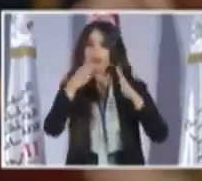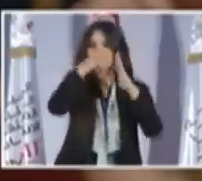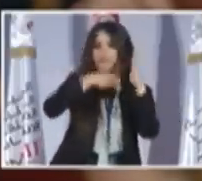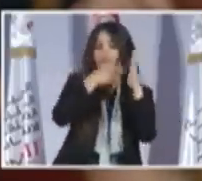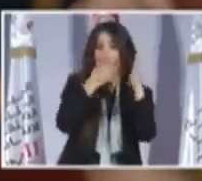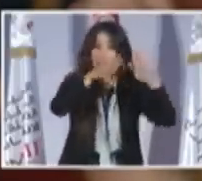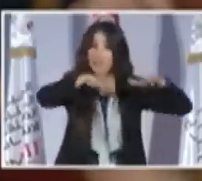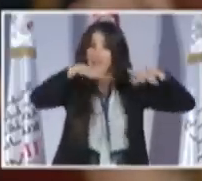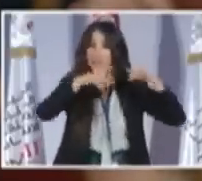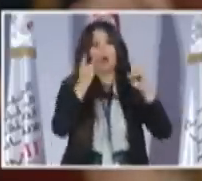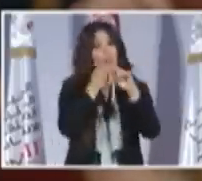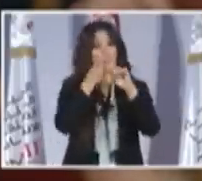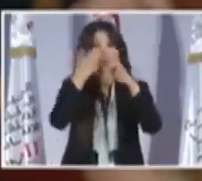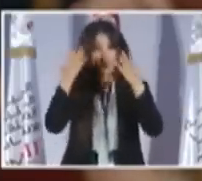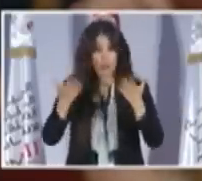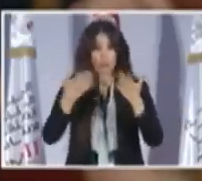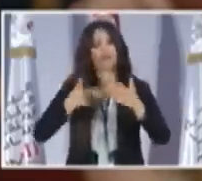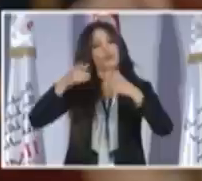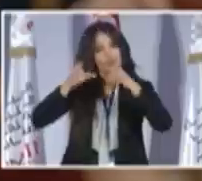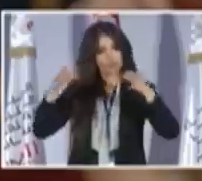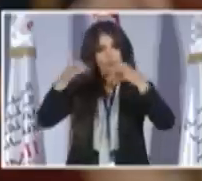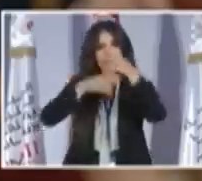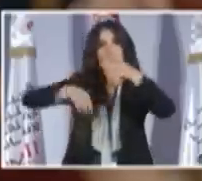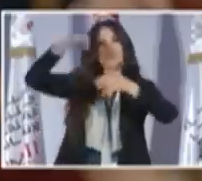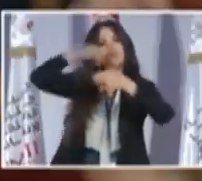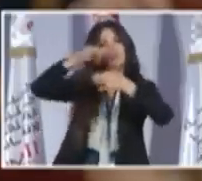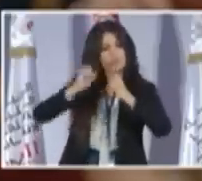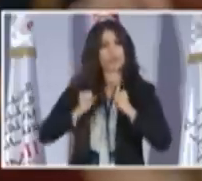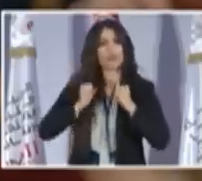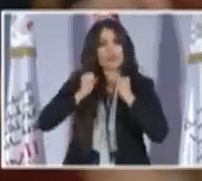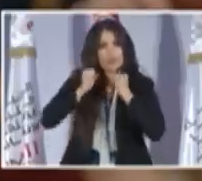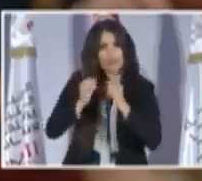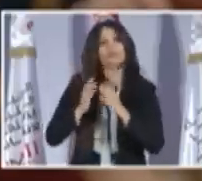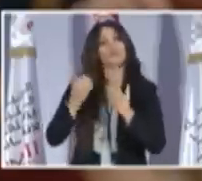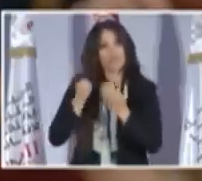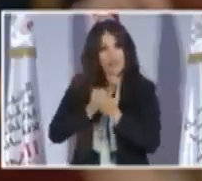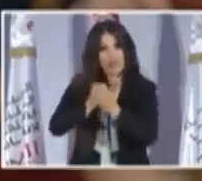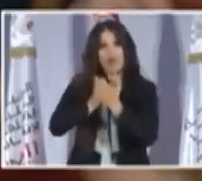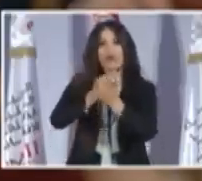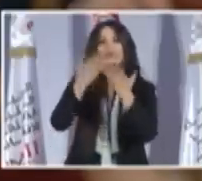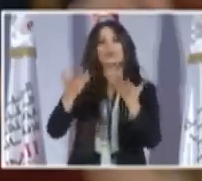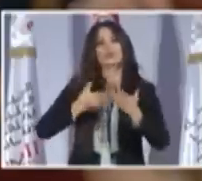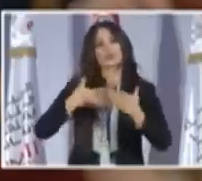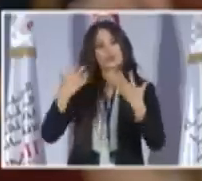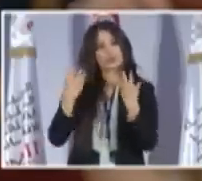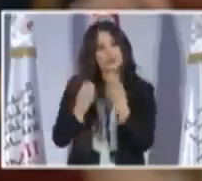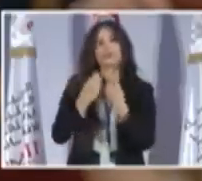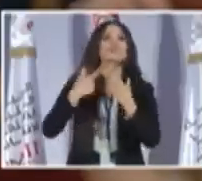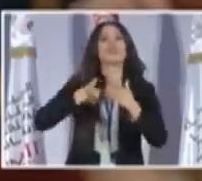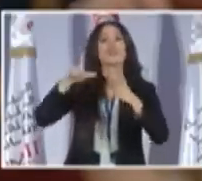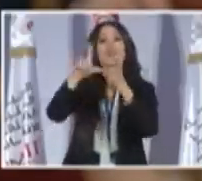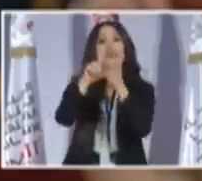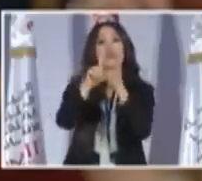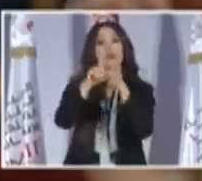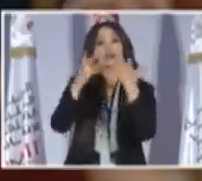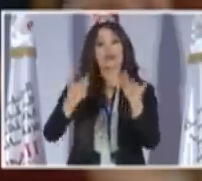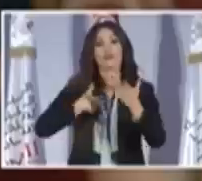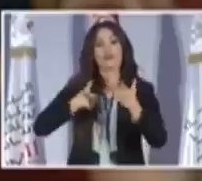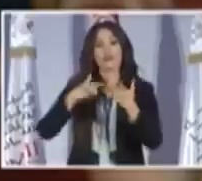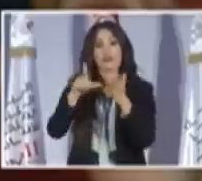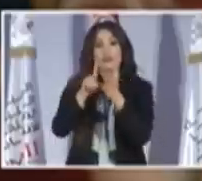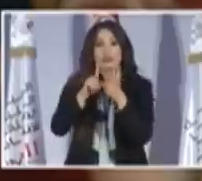بالحق لابد من انه انتو ما كهيئه حاولوا ان كما سمعنا في الاطار انه القانون هي ما هو شمشون